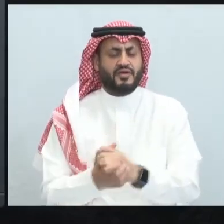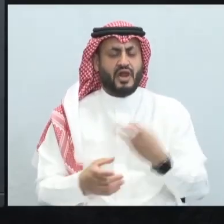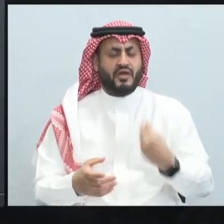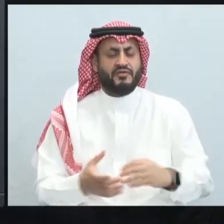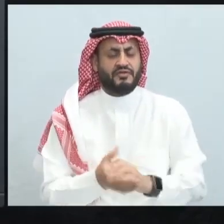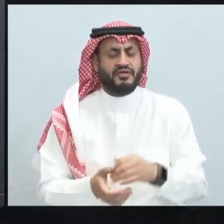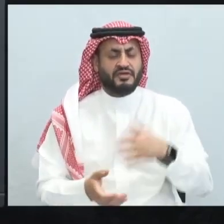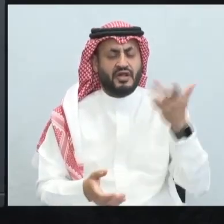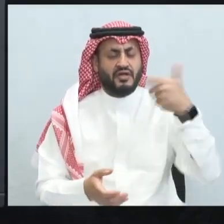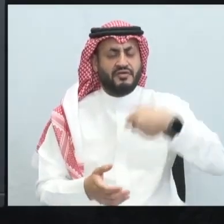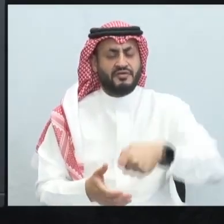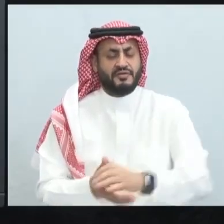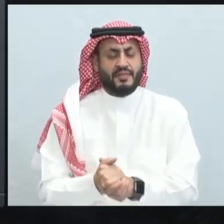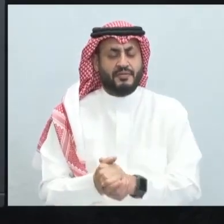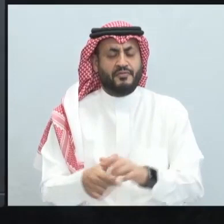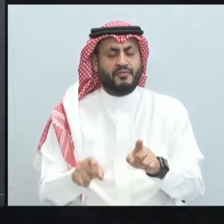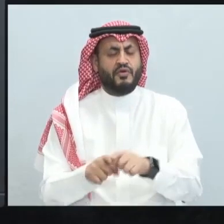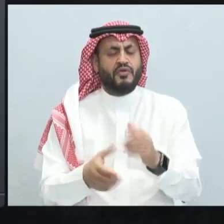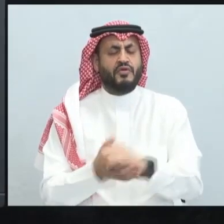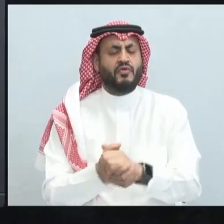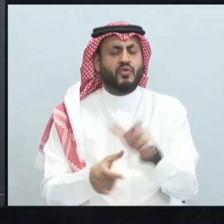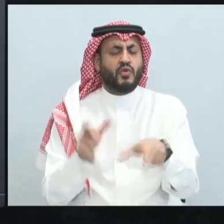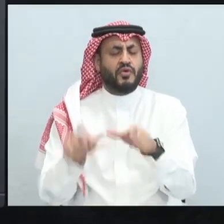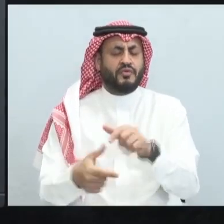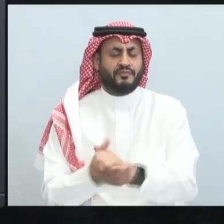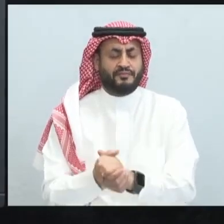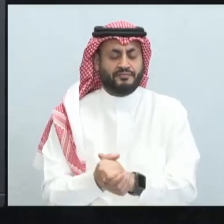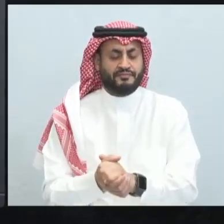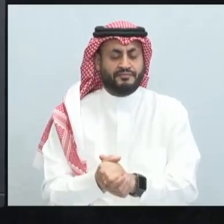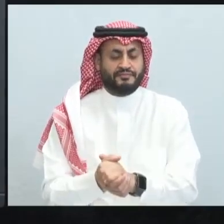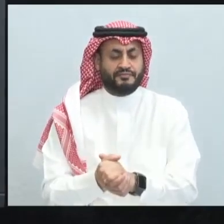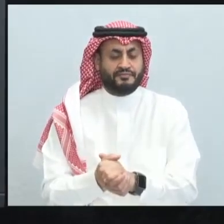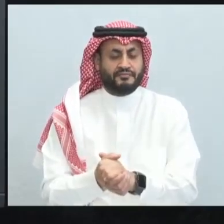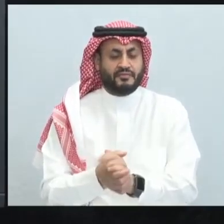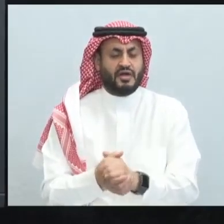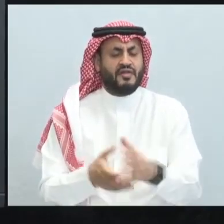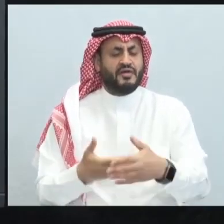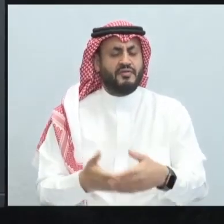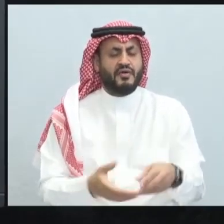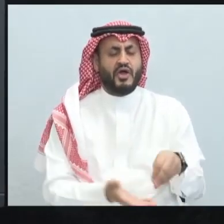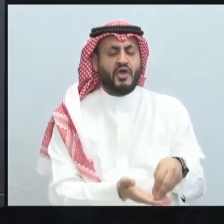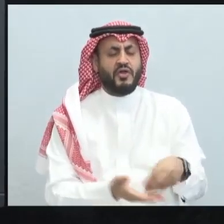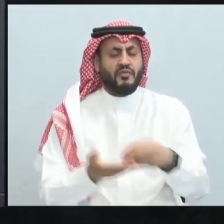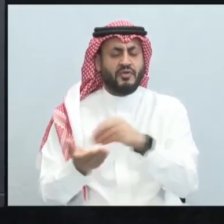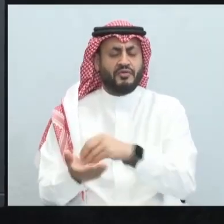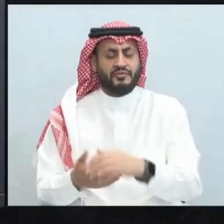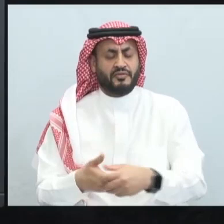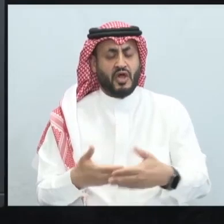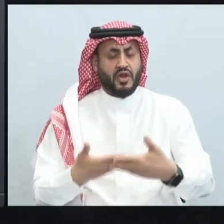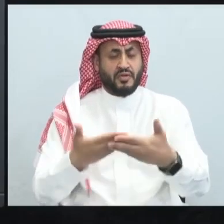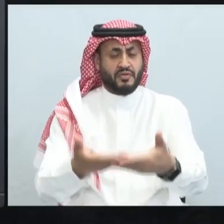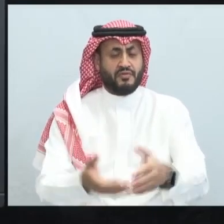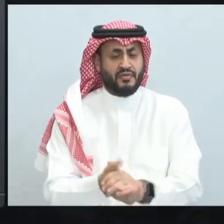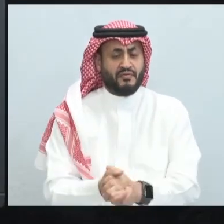صلى الله عليه وسلم مع الصحابه عموما وهذا الامر يحملنا الى ماذا يحملنا الى جانب من